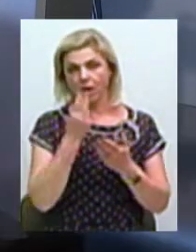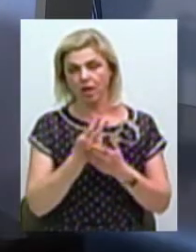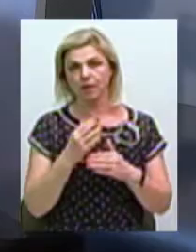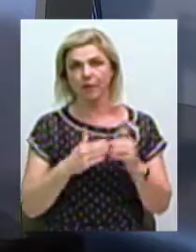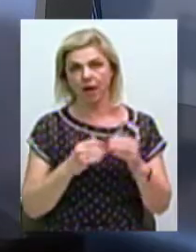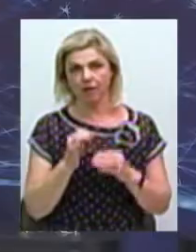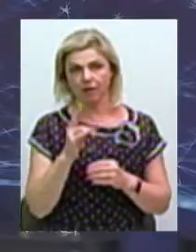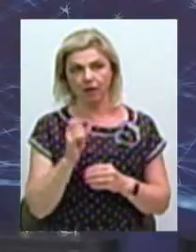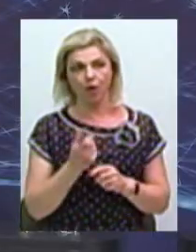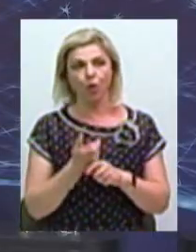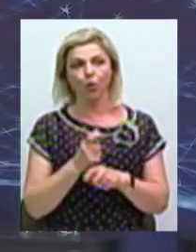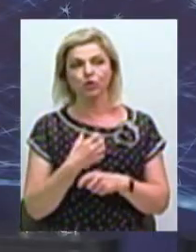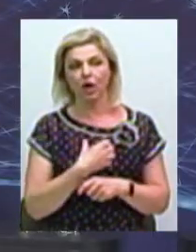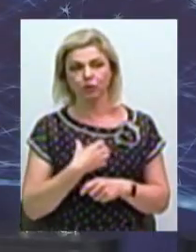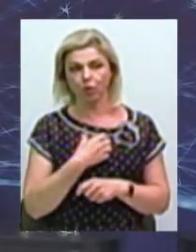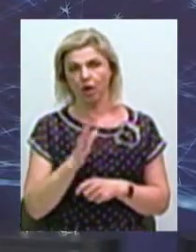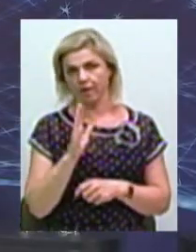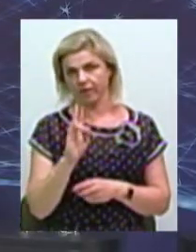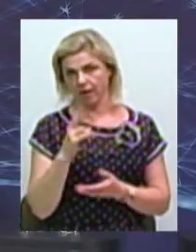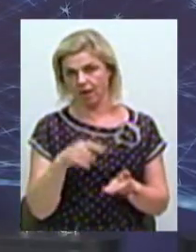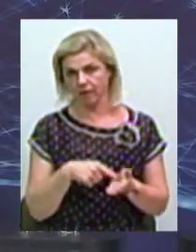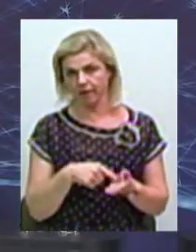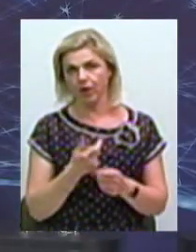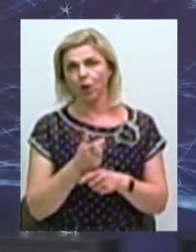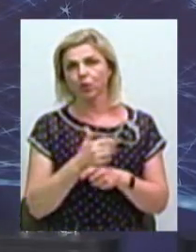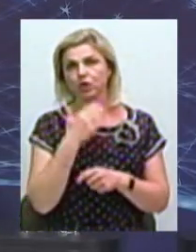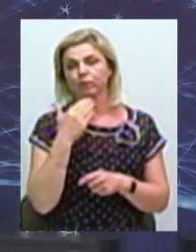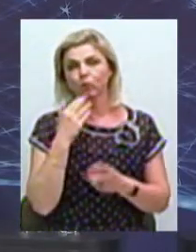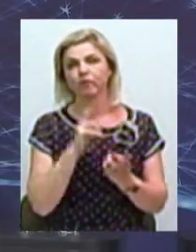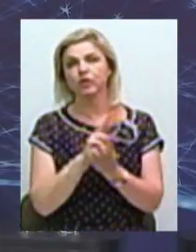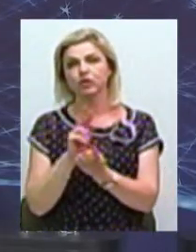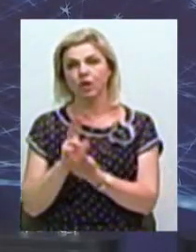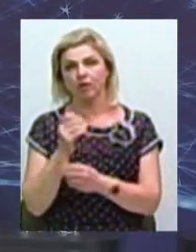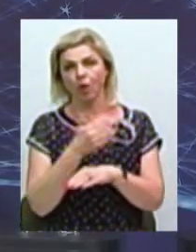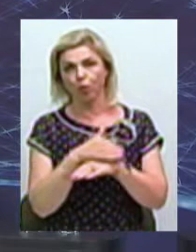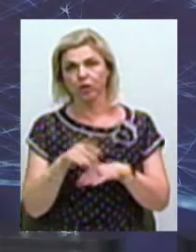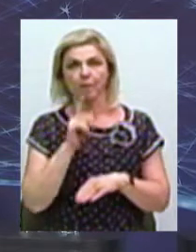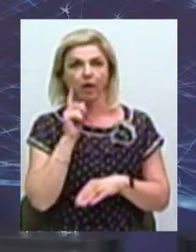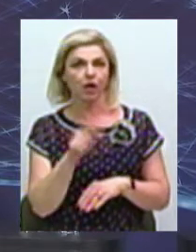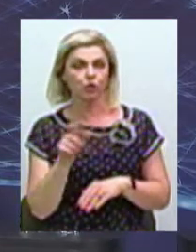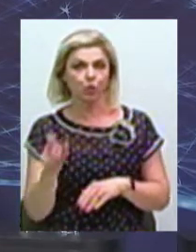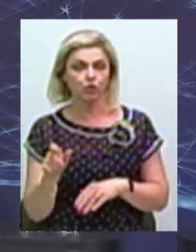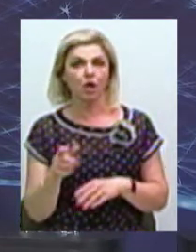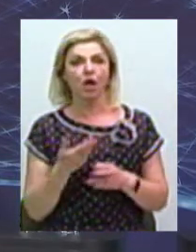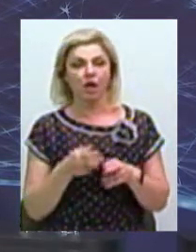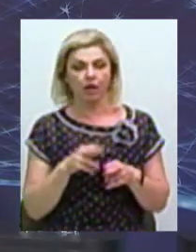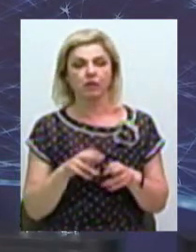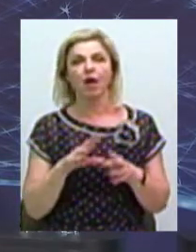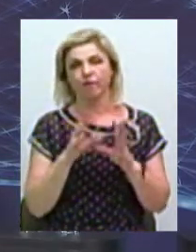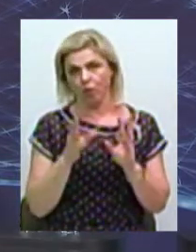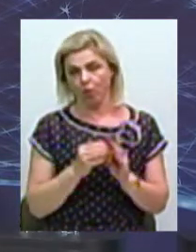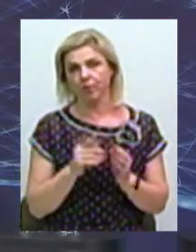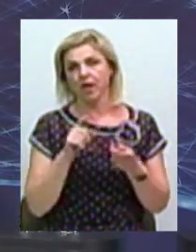вона актуальна дуже в Миколаєві. Очень много встречается на улице молодежи, да, это в основном касается,